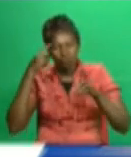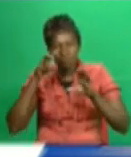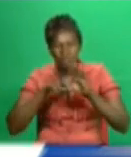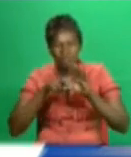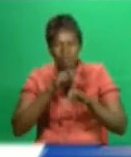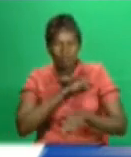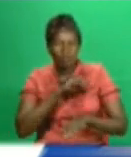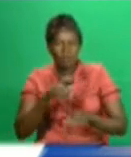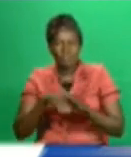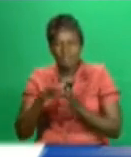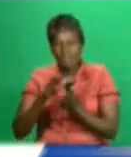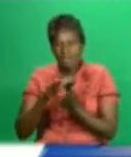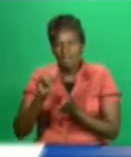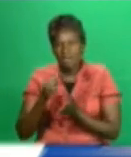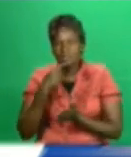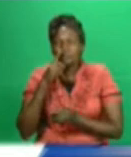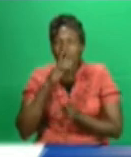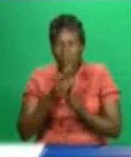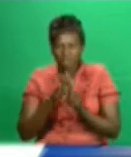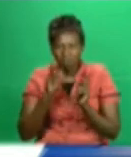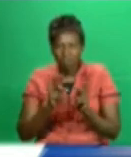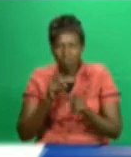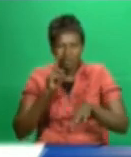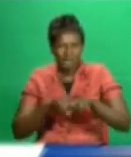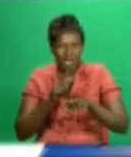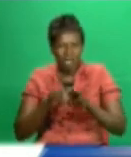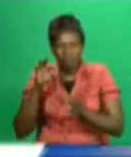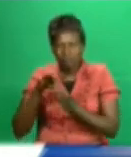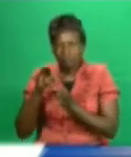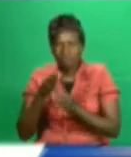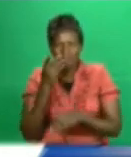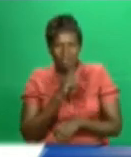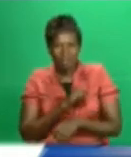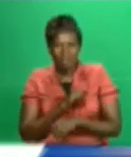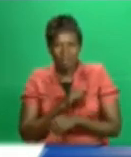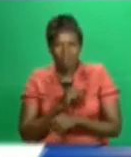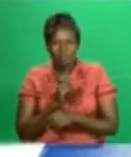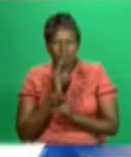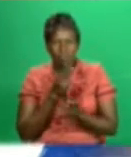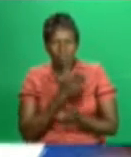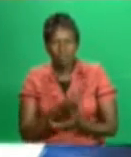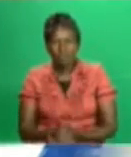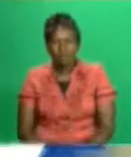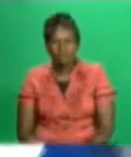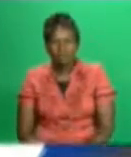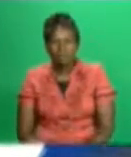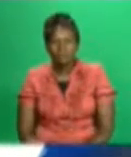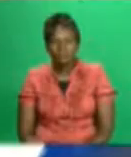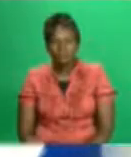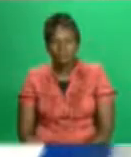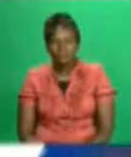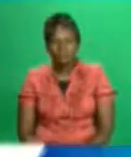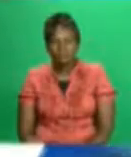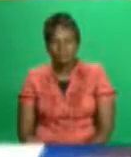hilo endapo atachaguliwa kwenye uchaguzi mkuu ujao. Yuko hapa tena Jotham San na taarifa hiyo.